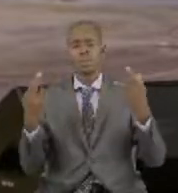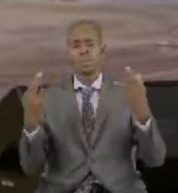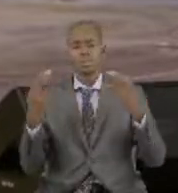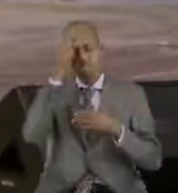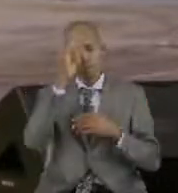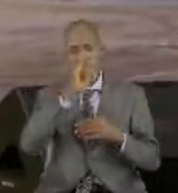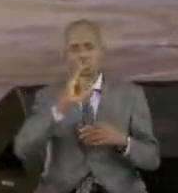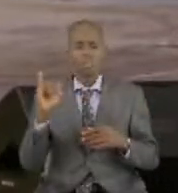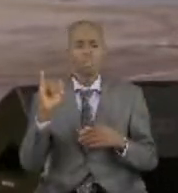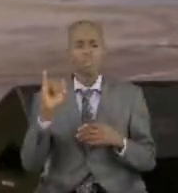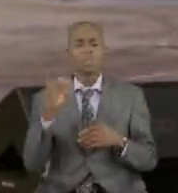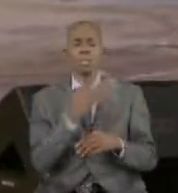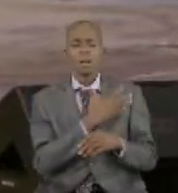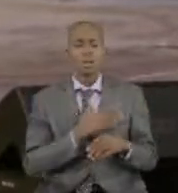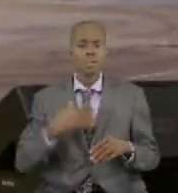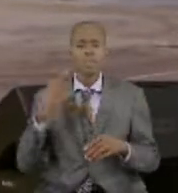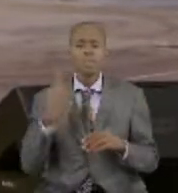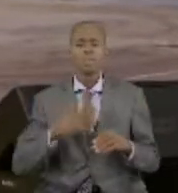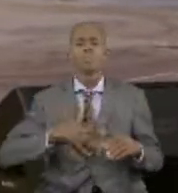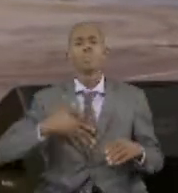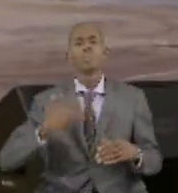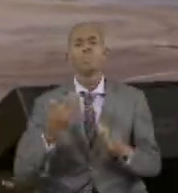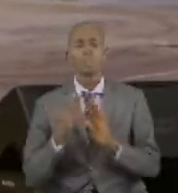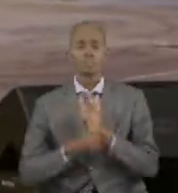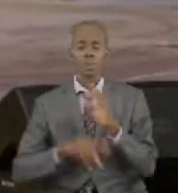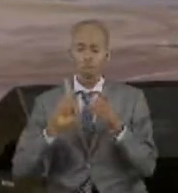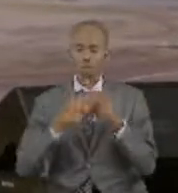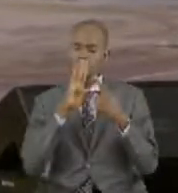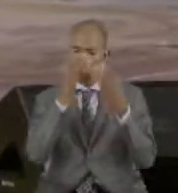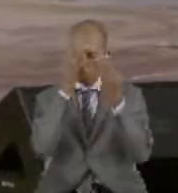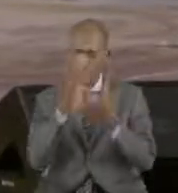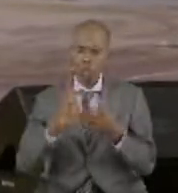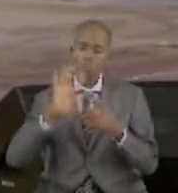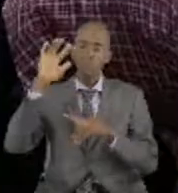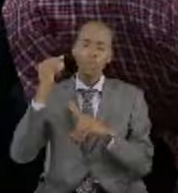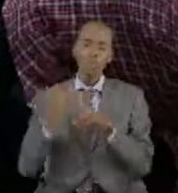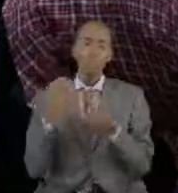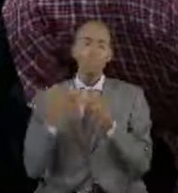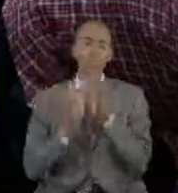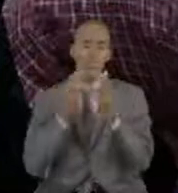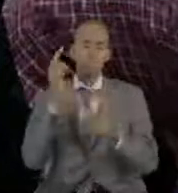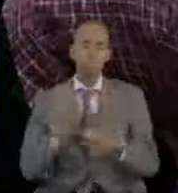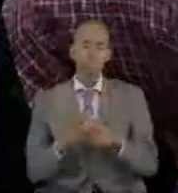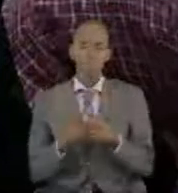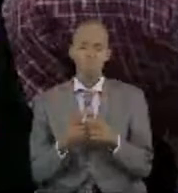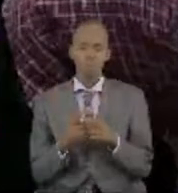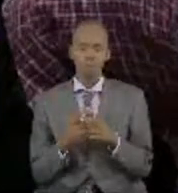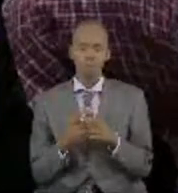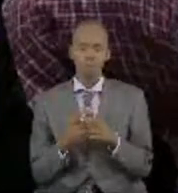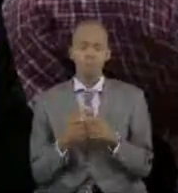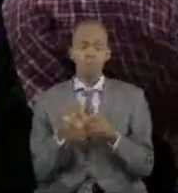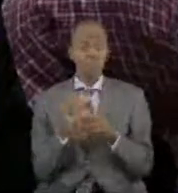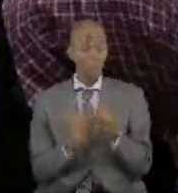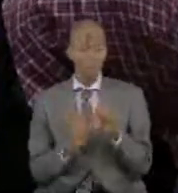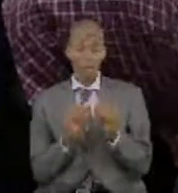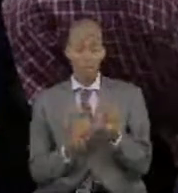de la perception, de la compréhension et la bonne disposition pour obéir à ta parole au nom de Jésus. Tout